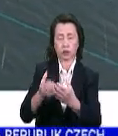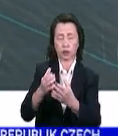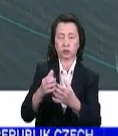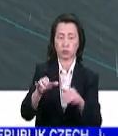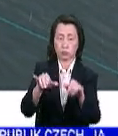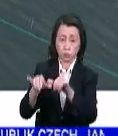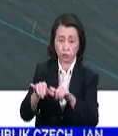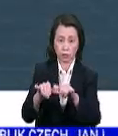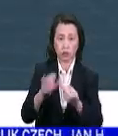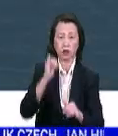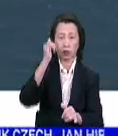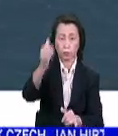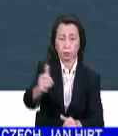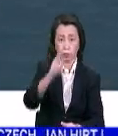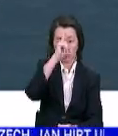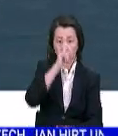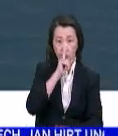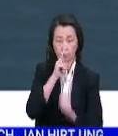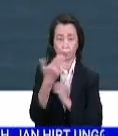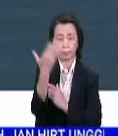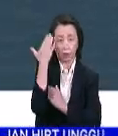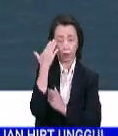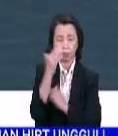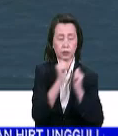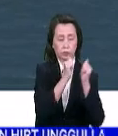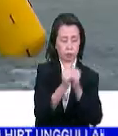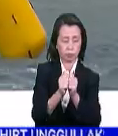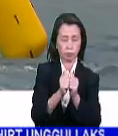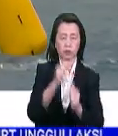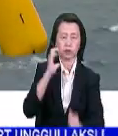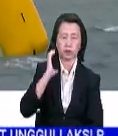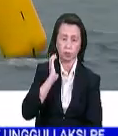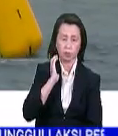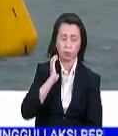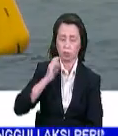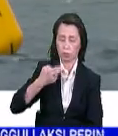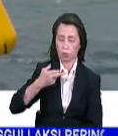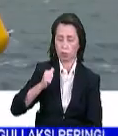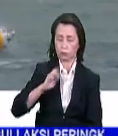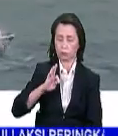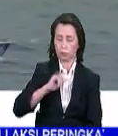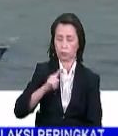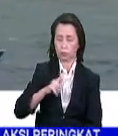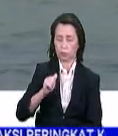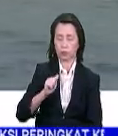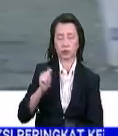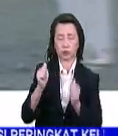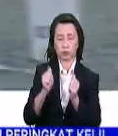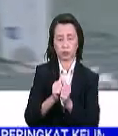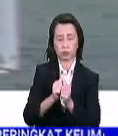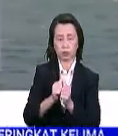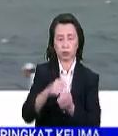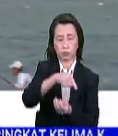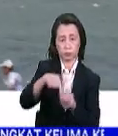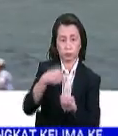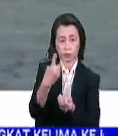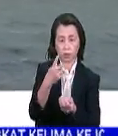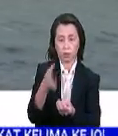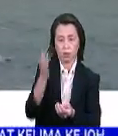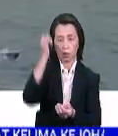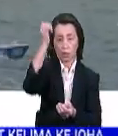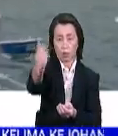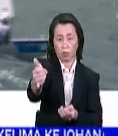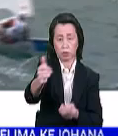mereka melepaskan Lisbon pagi tadi turut menemani jurulatih Squad Happy Rusli selepas aksi JPU single kedua mereka